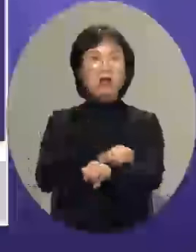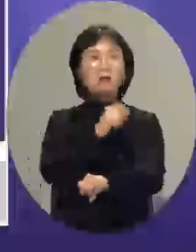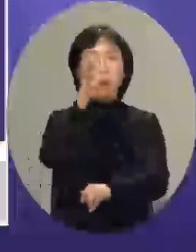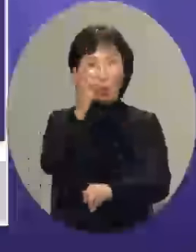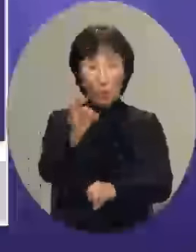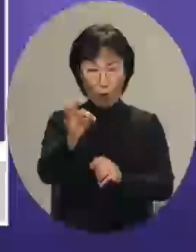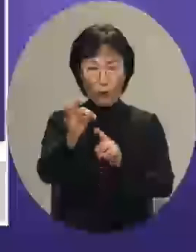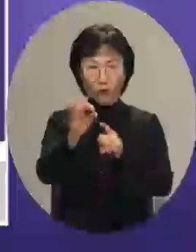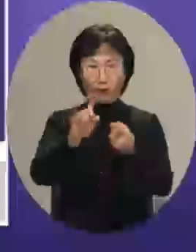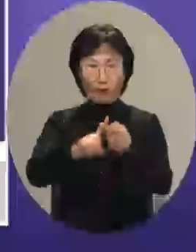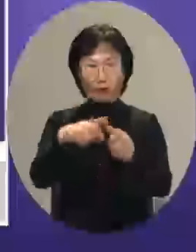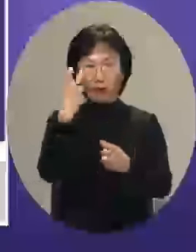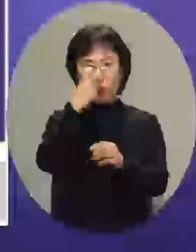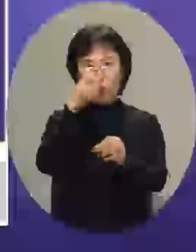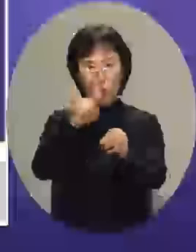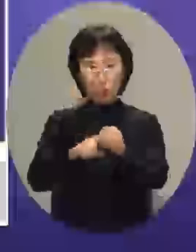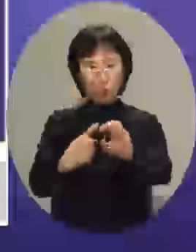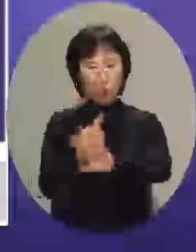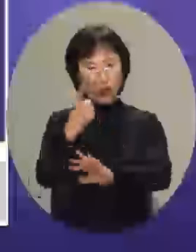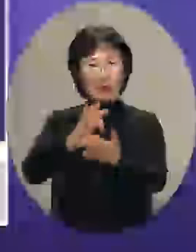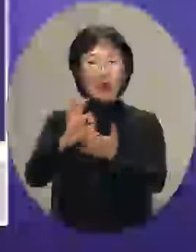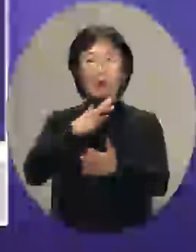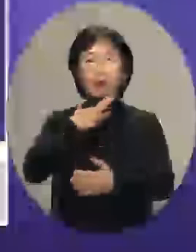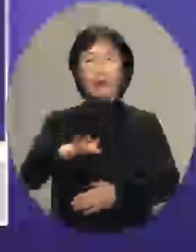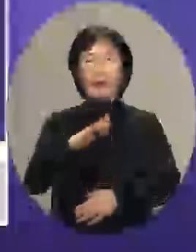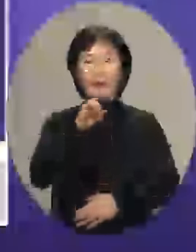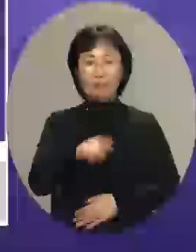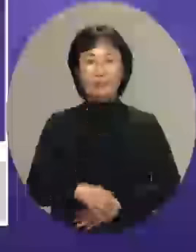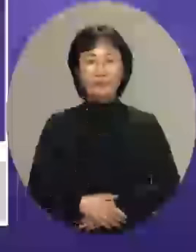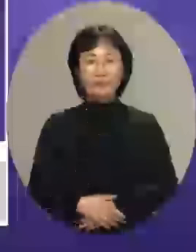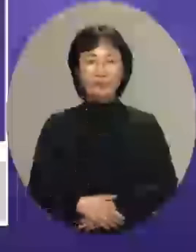수사 목적에 쓴 적이 없습니다. 근데 제가 보기에는